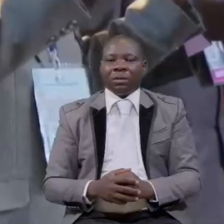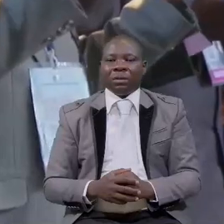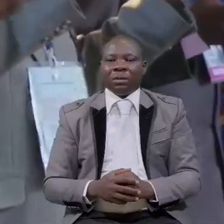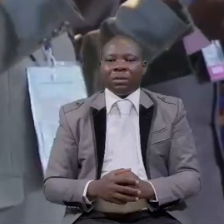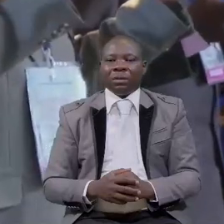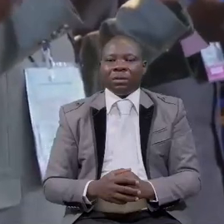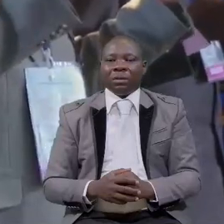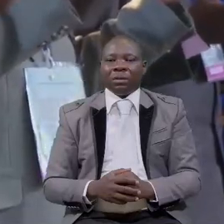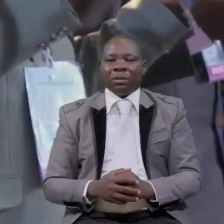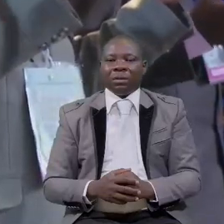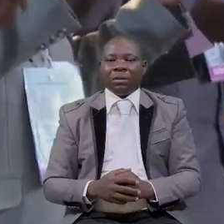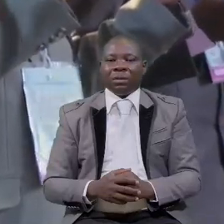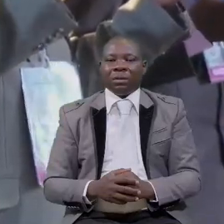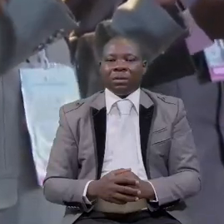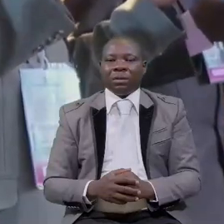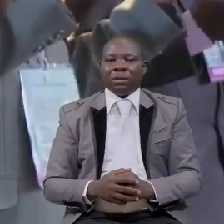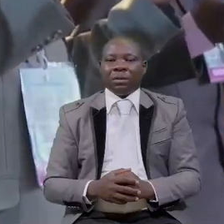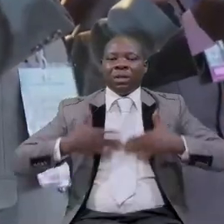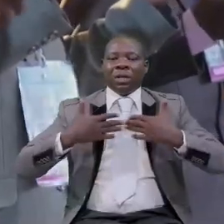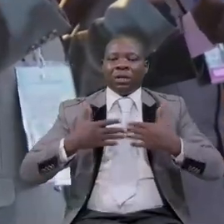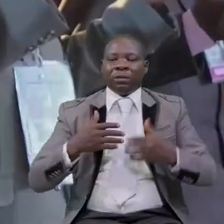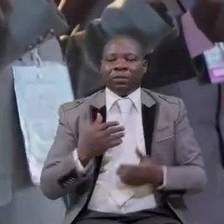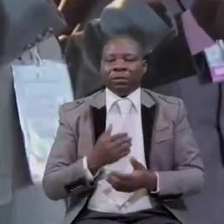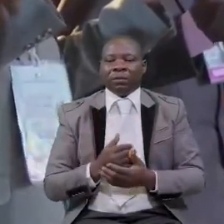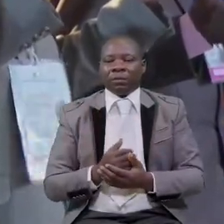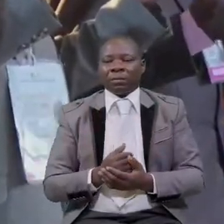L'onction croissante dans ta vie.